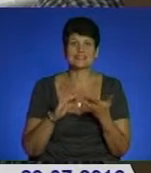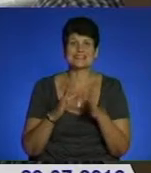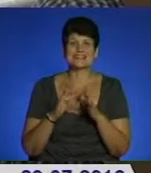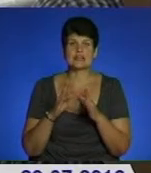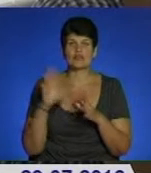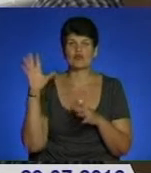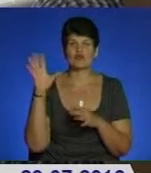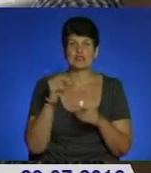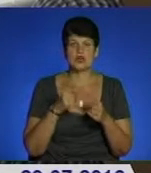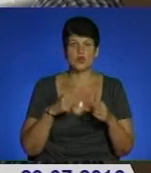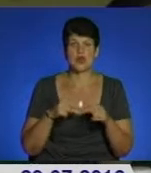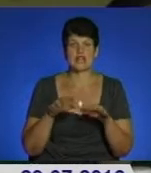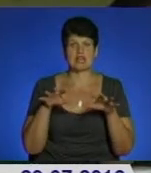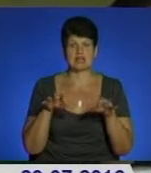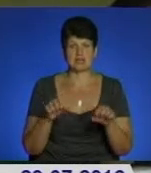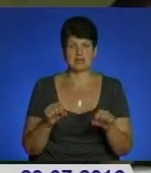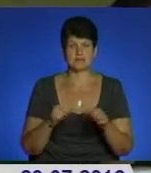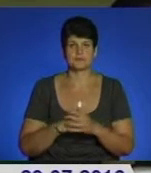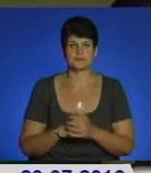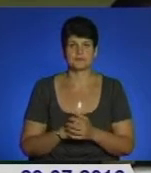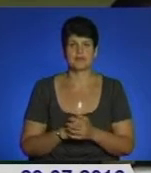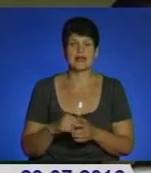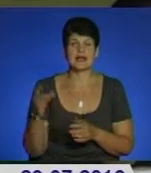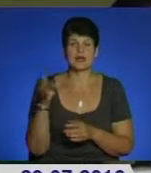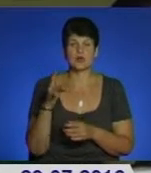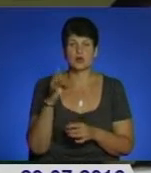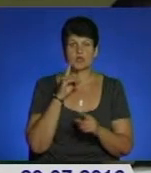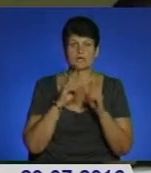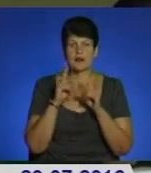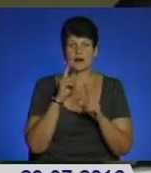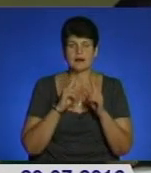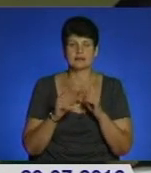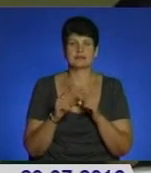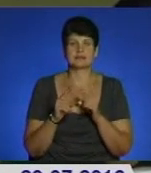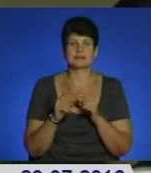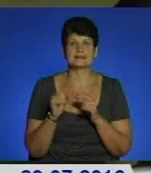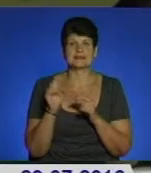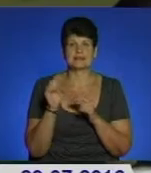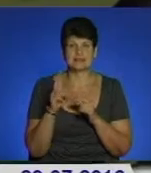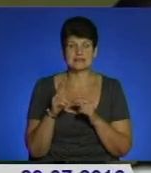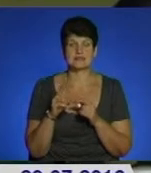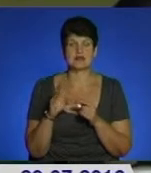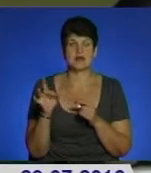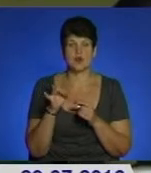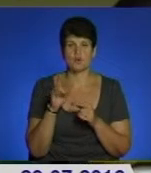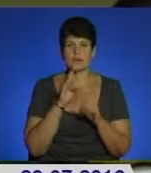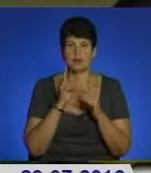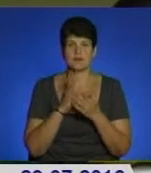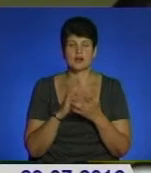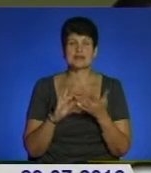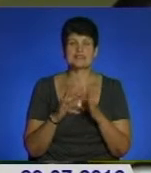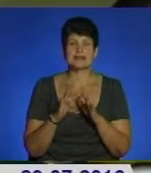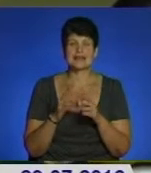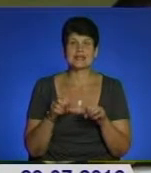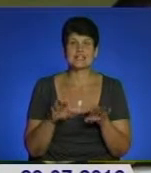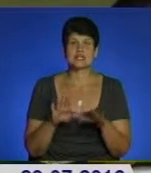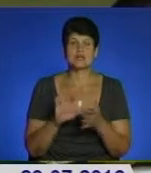усіх органах влади. Районна рада, 17 районних рад, тільки 13 районних рад мають сайтів. Рішення про